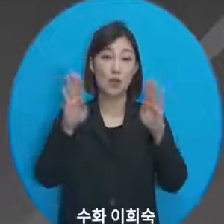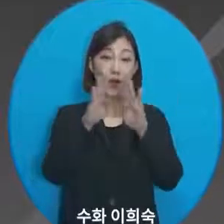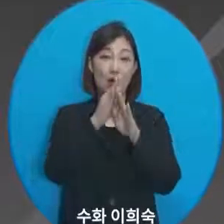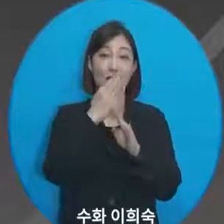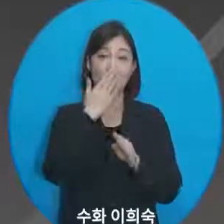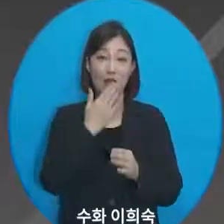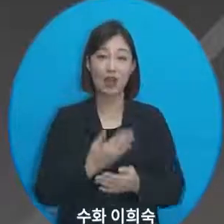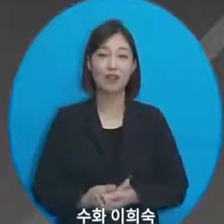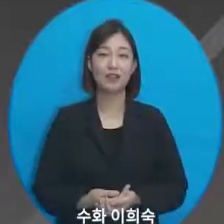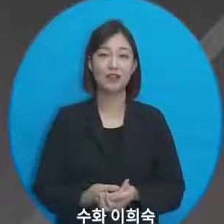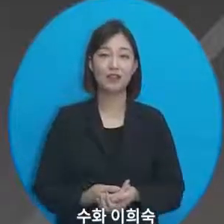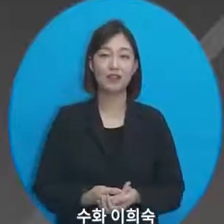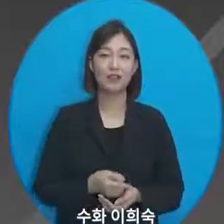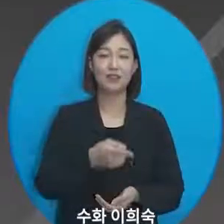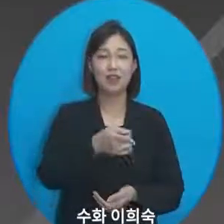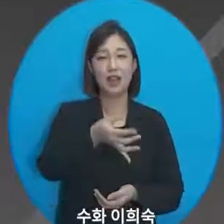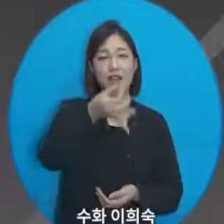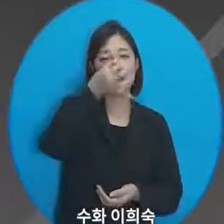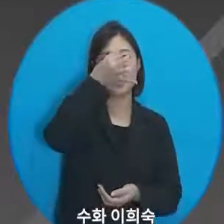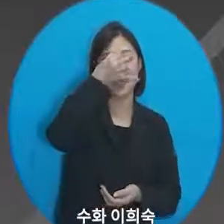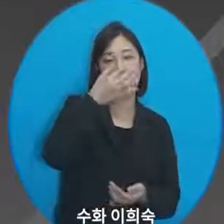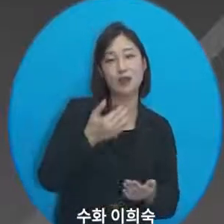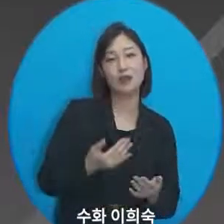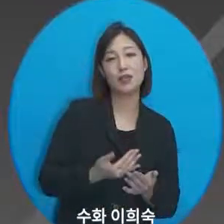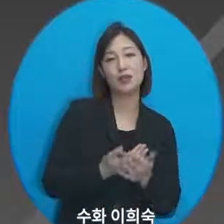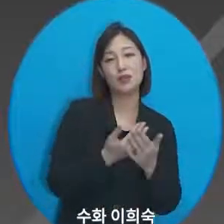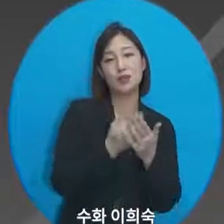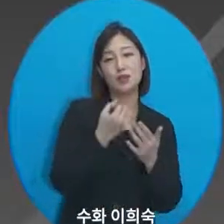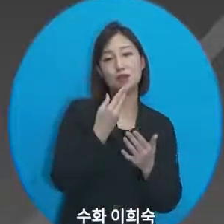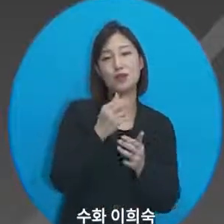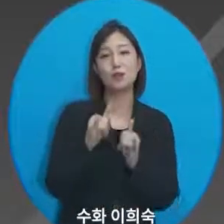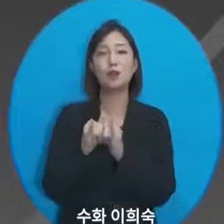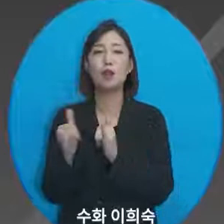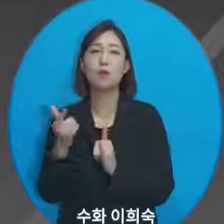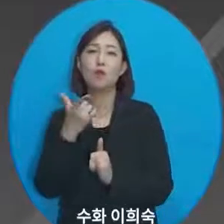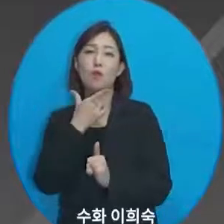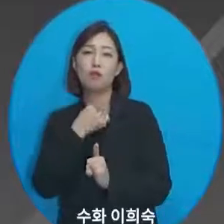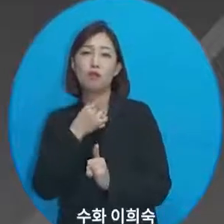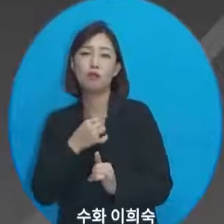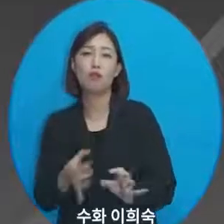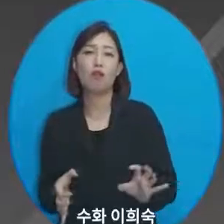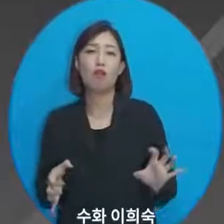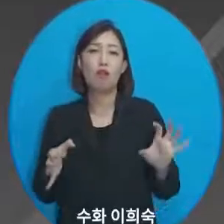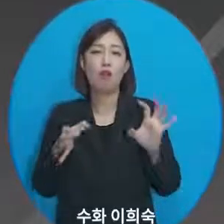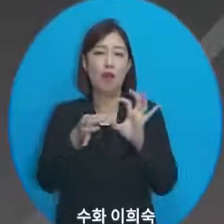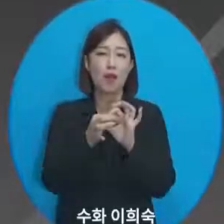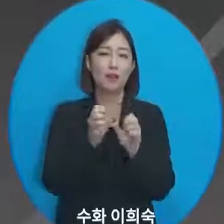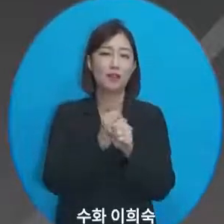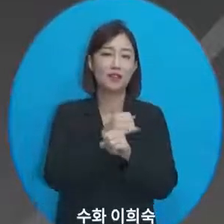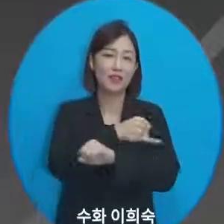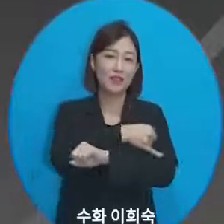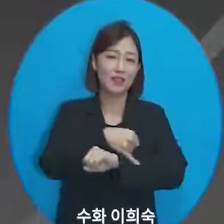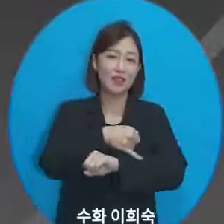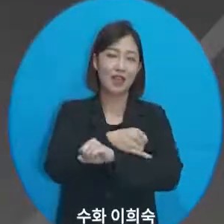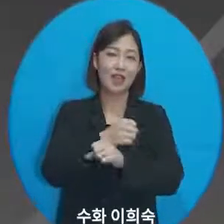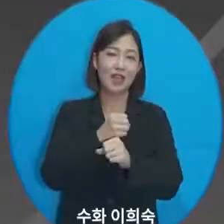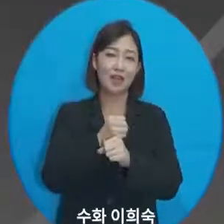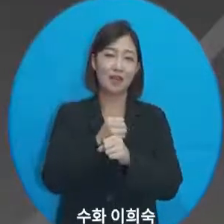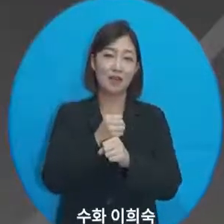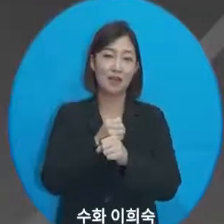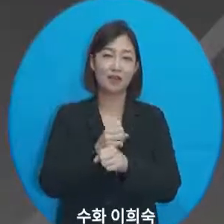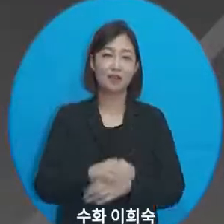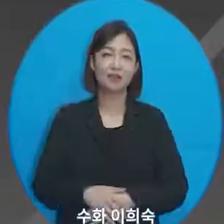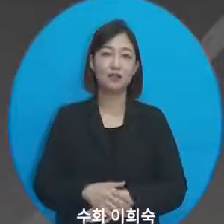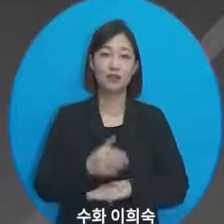정말 기술과 사람들이 요구하는 부분을 잘 대응할 때 굉장히 많은 안전하고